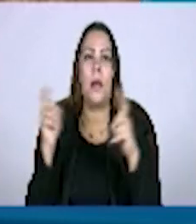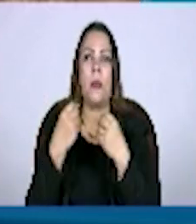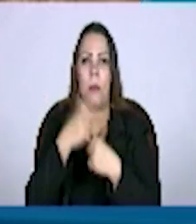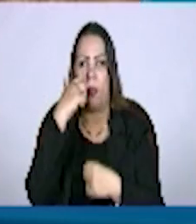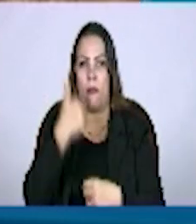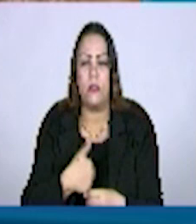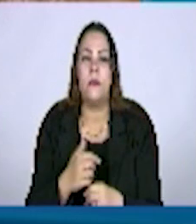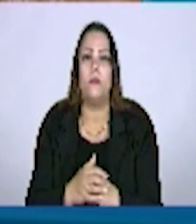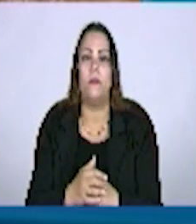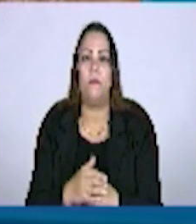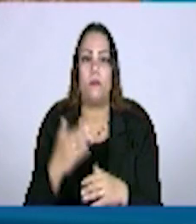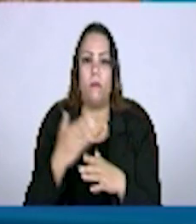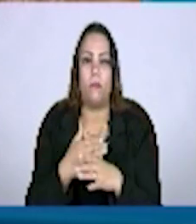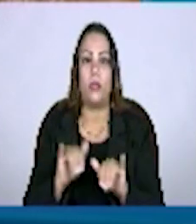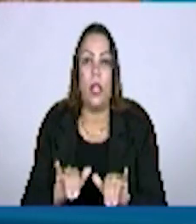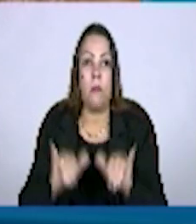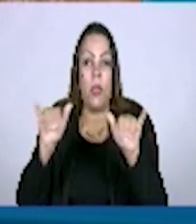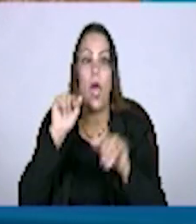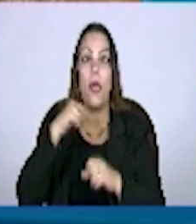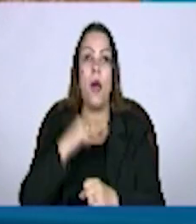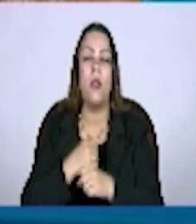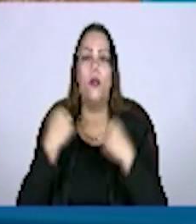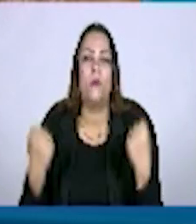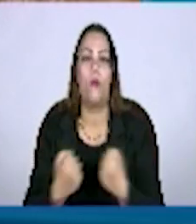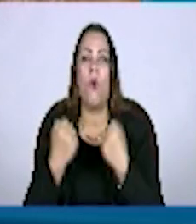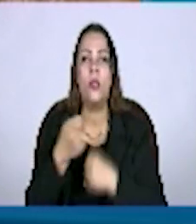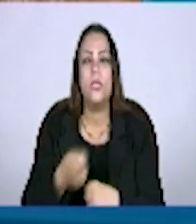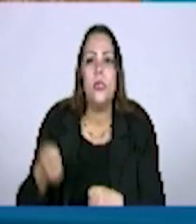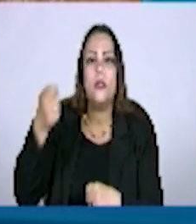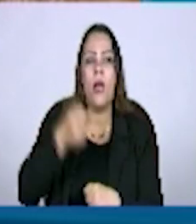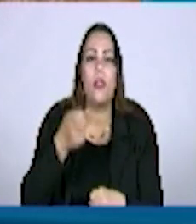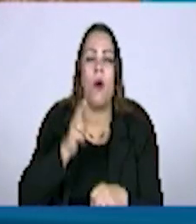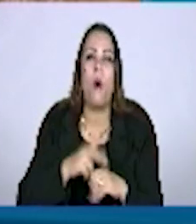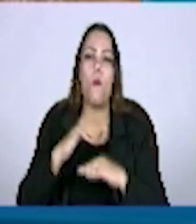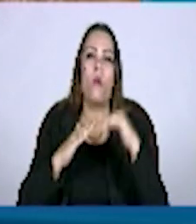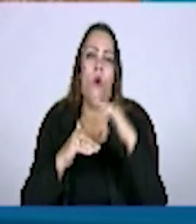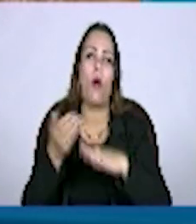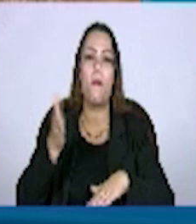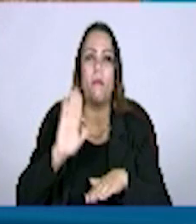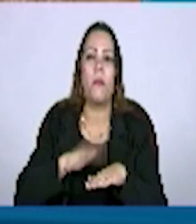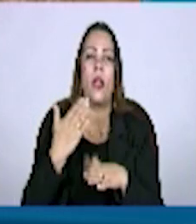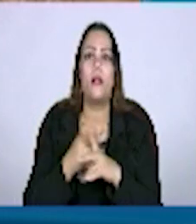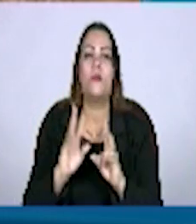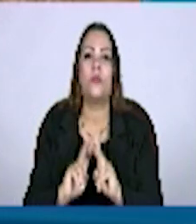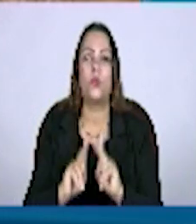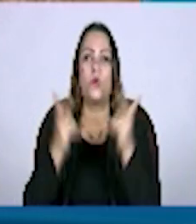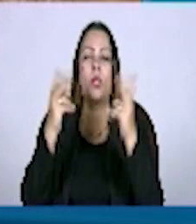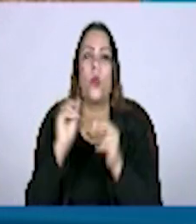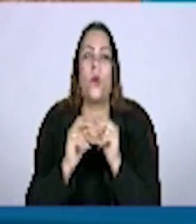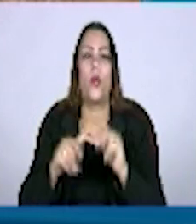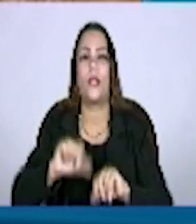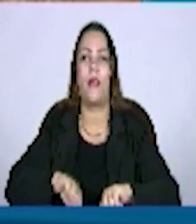الذات لان التنميه هي عمليه جهد اضافي ومتراكم من اجل تطوير نوعيه